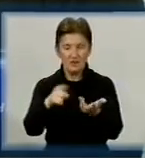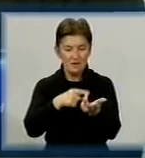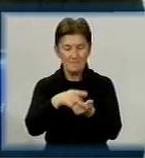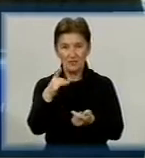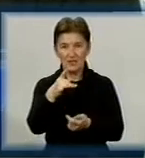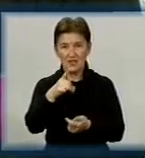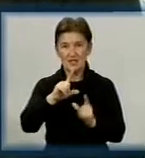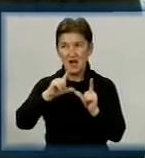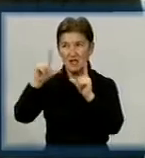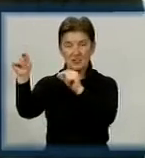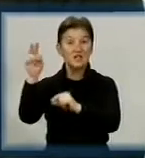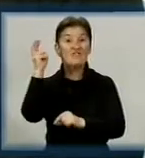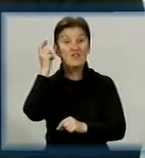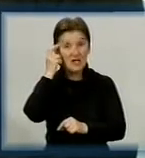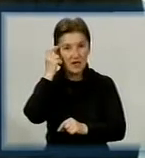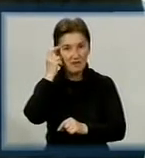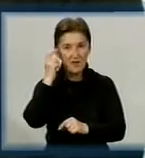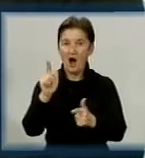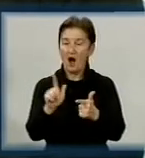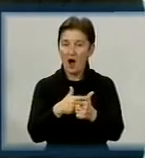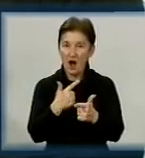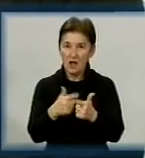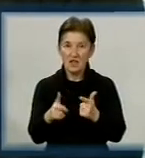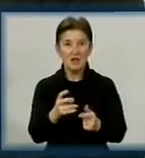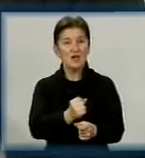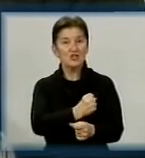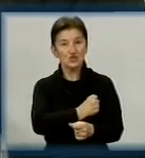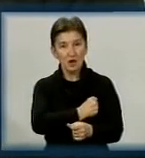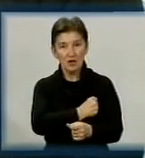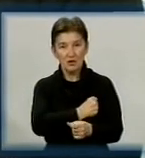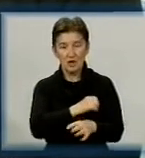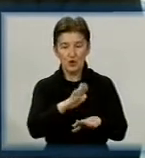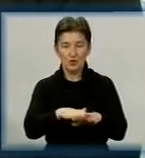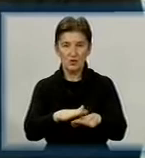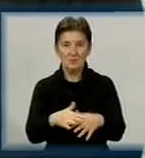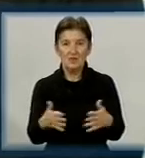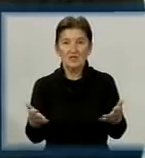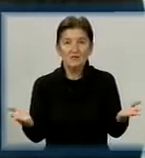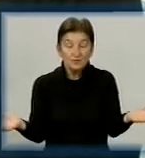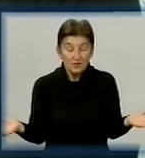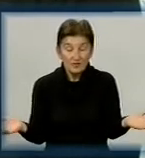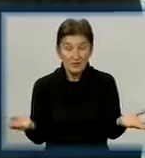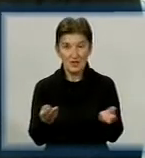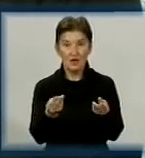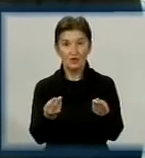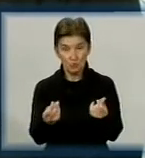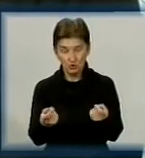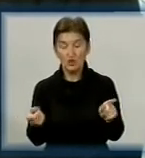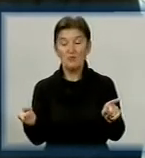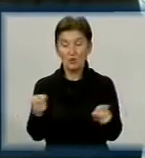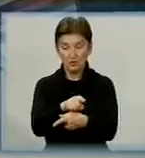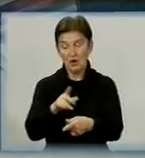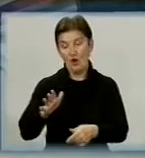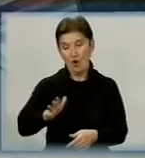до виконавчої дирекції, але, на жаль, розводять руками керівники і кажуть, що гроші перераховано,